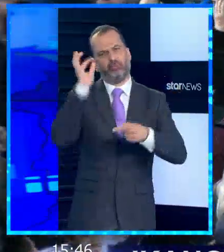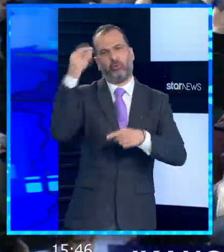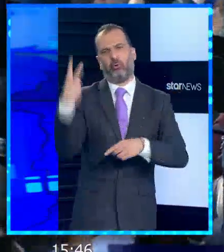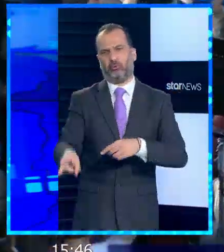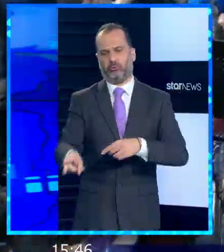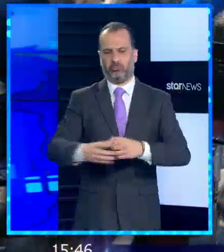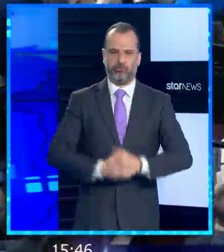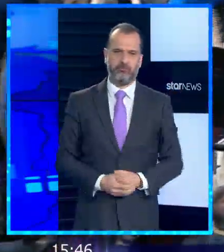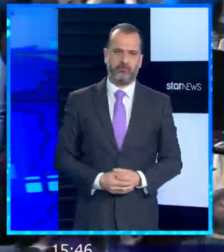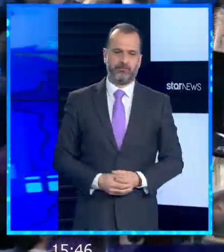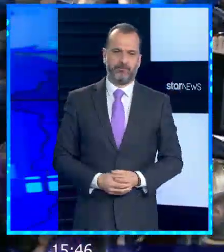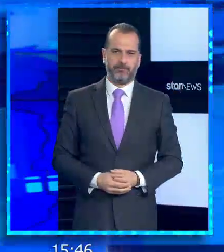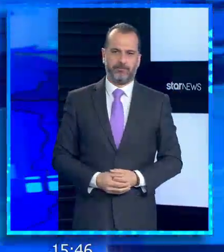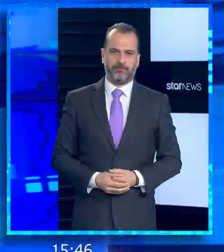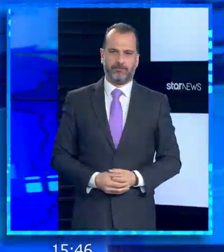ευχαριστώ.